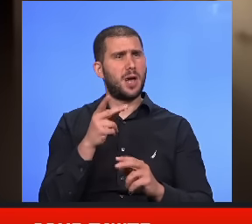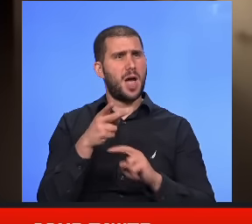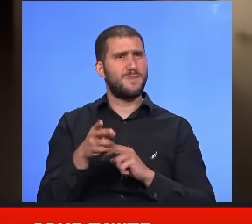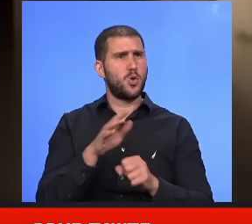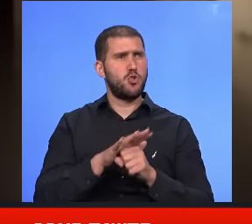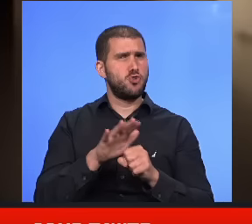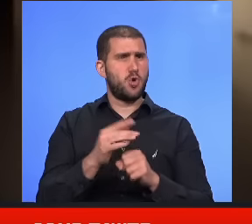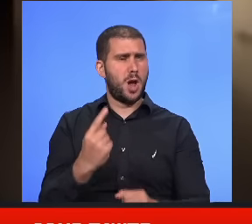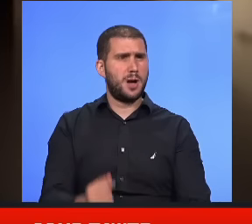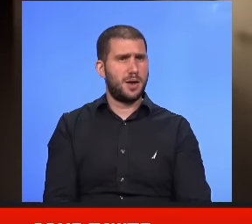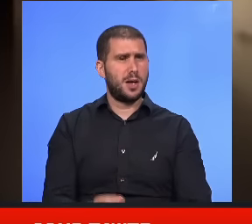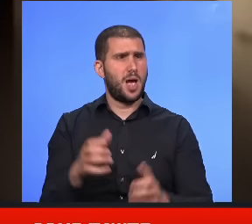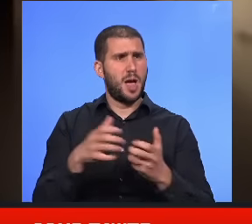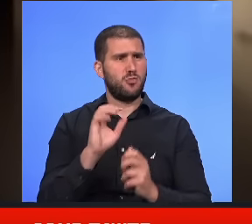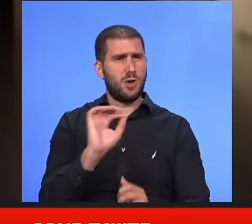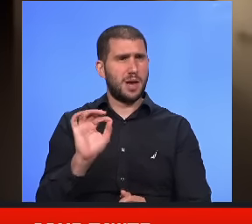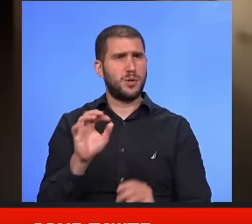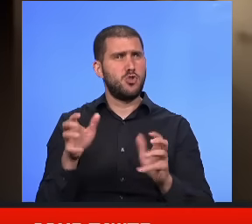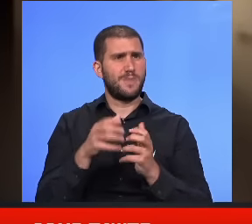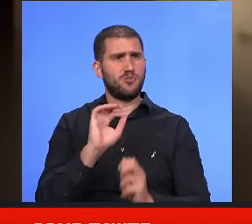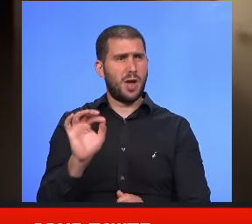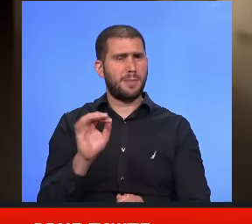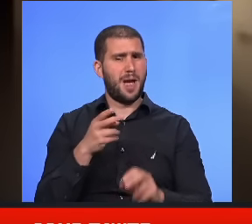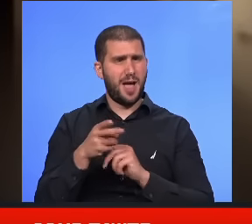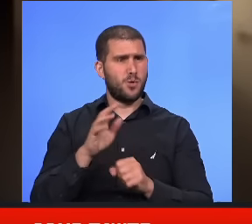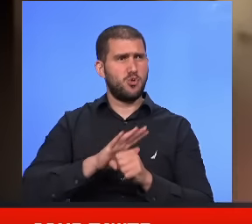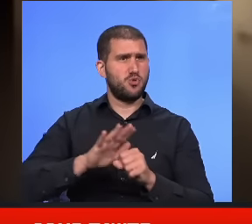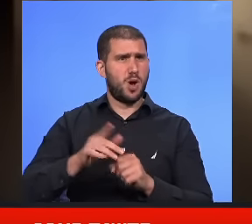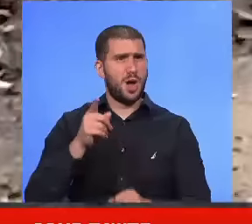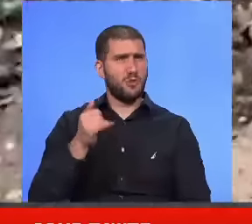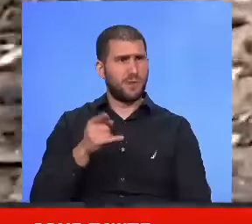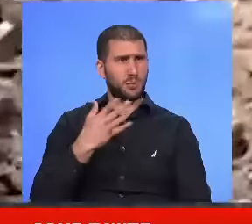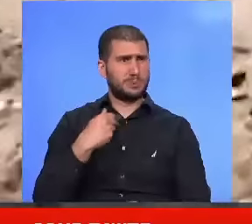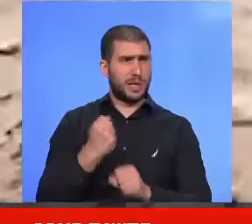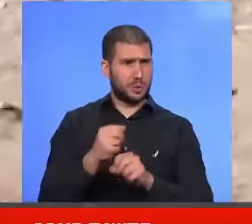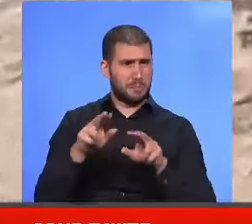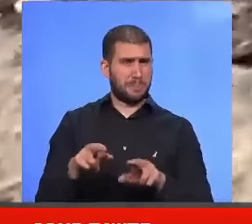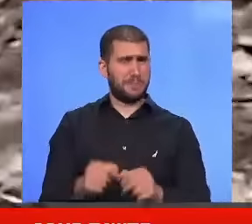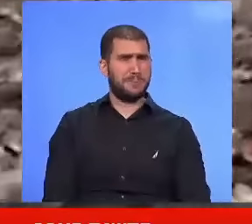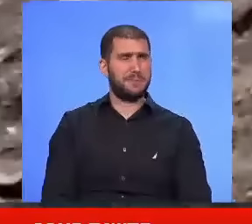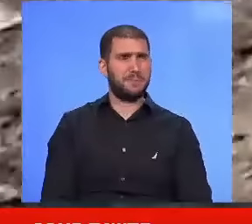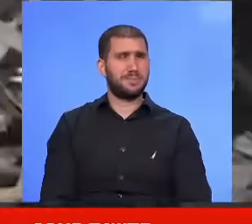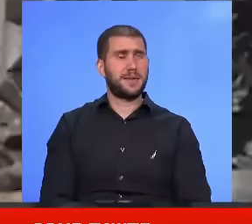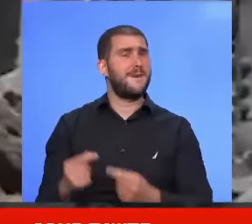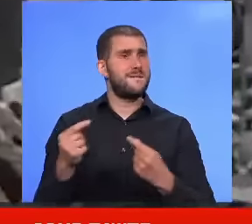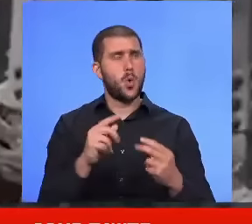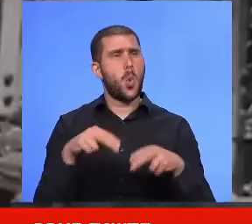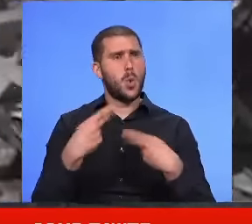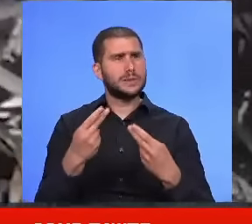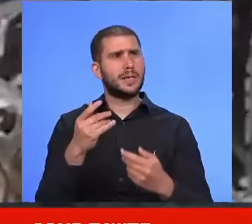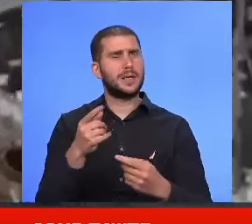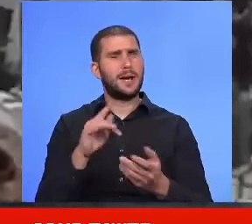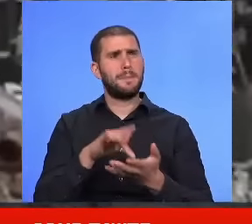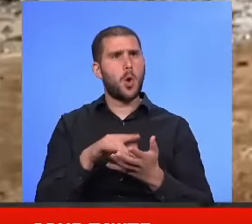went through the Holocaust, or your people, your tribe, went through the fucking Holocaust, and now you're willing to do it? הוויכוח חוזר בימים אלה